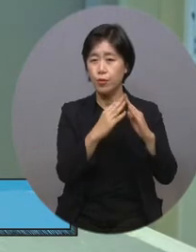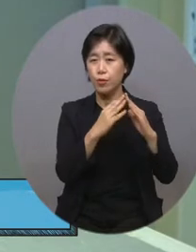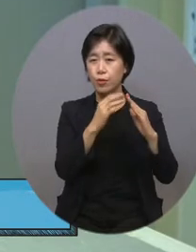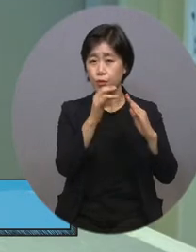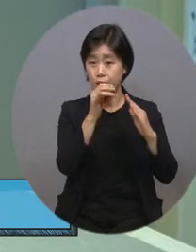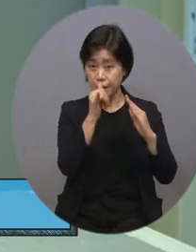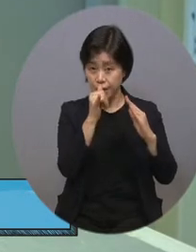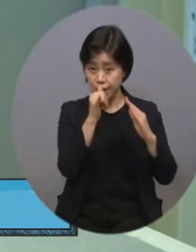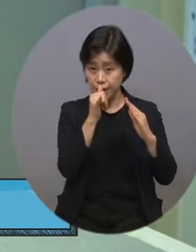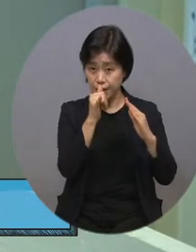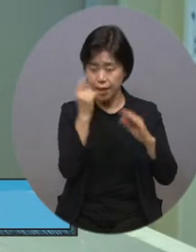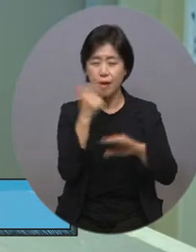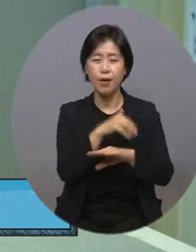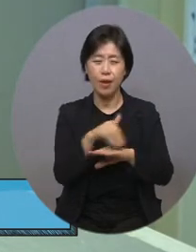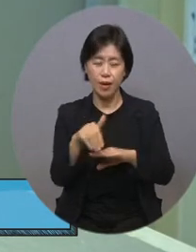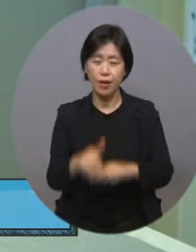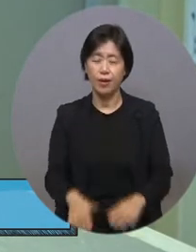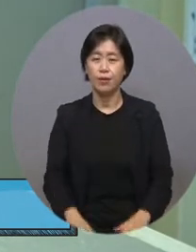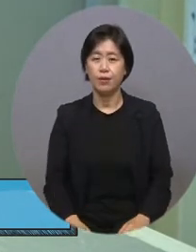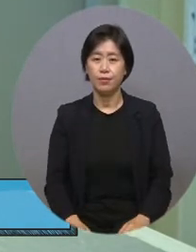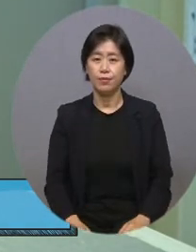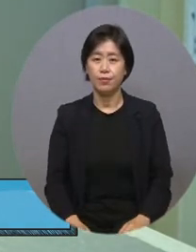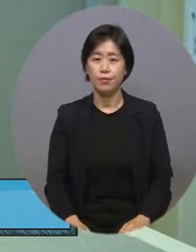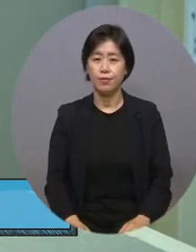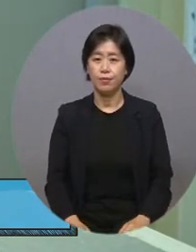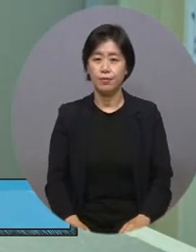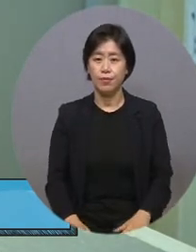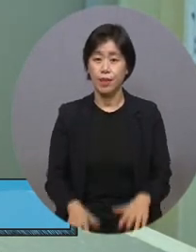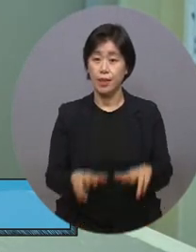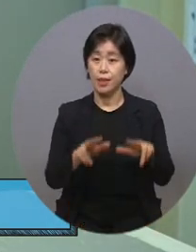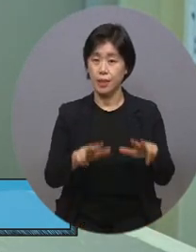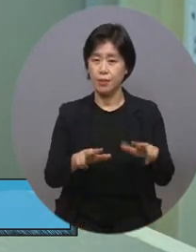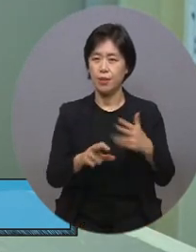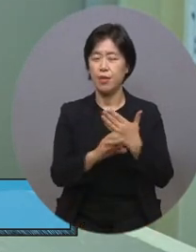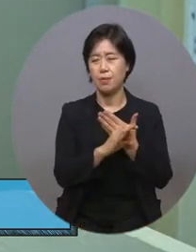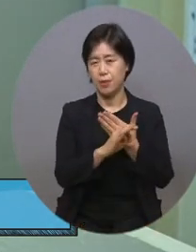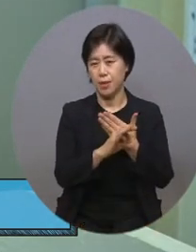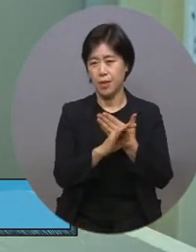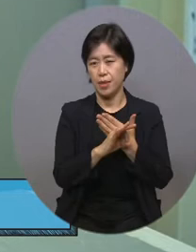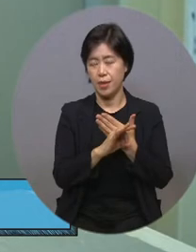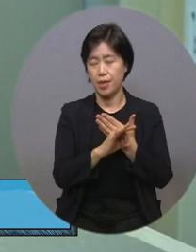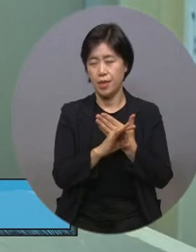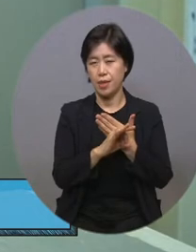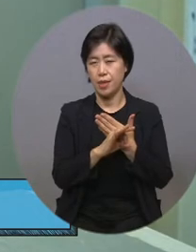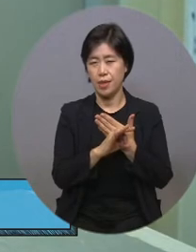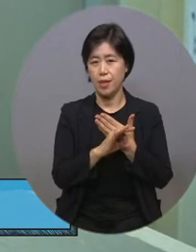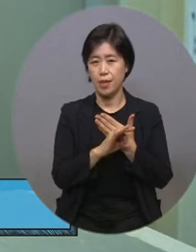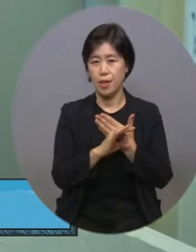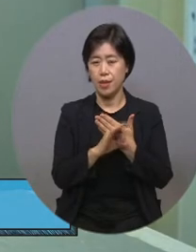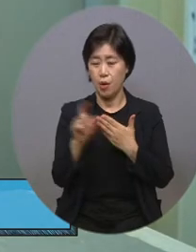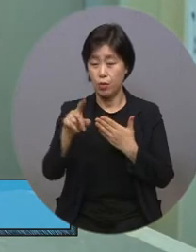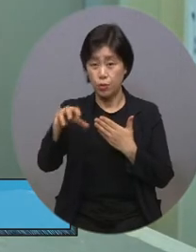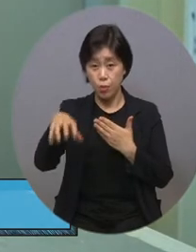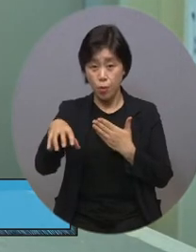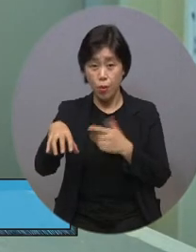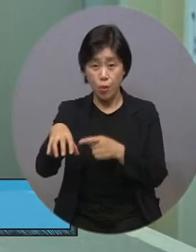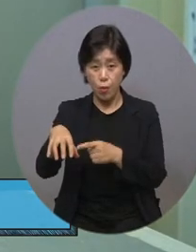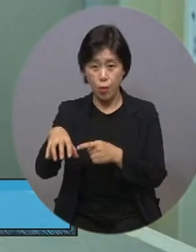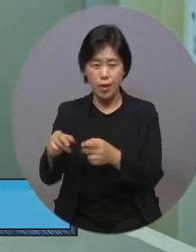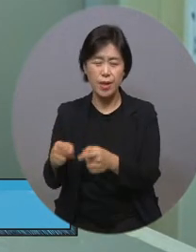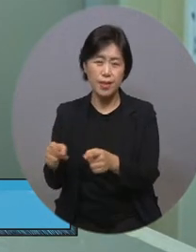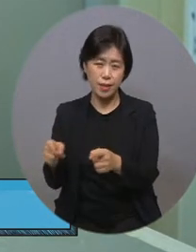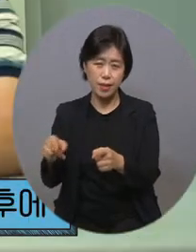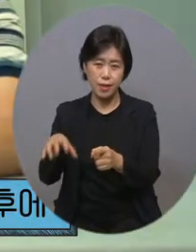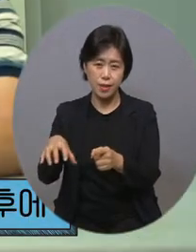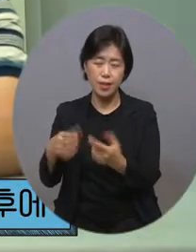휴게실이 있을 예정인데 지금은 현재로는 임시로 가공동의 일정 시설을 이용해서 휴게 공간을